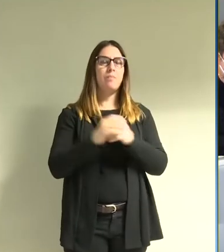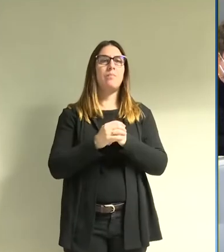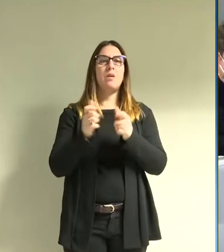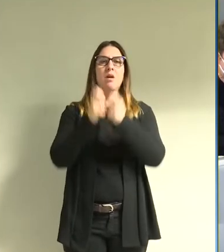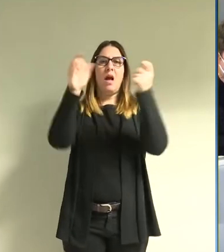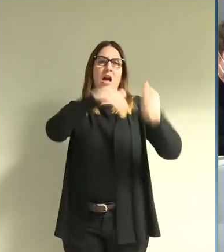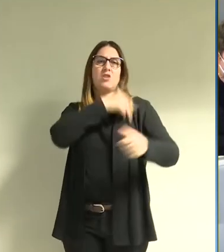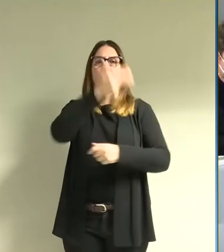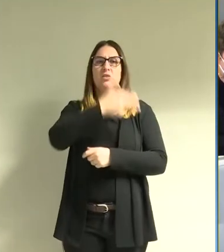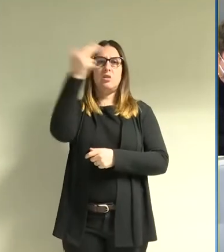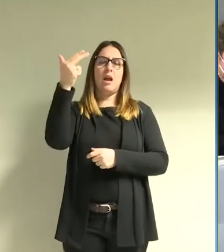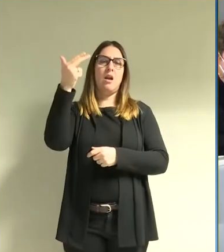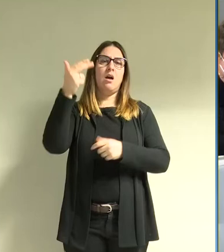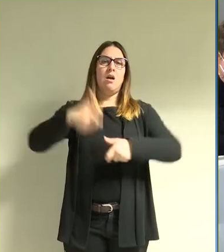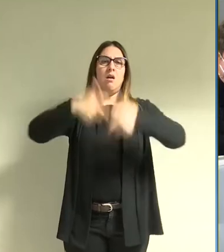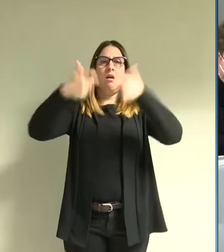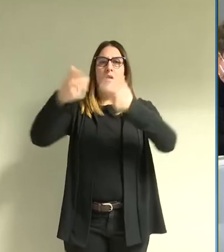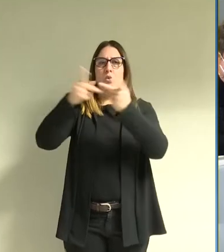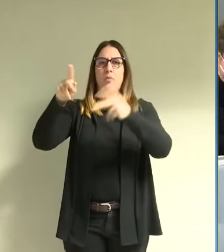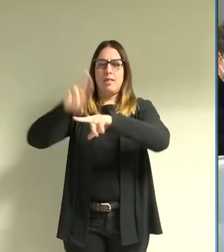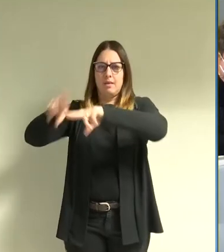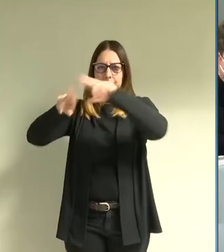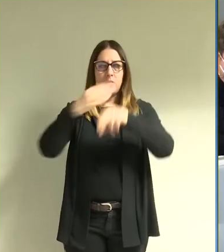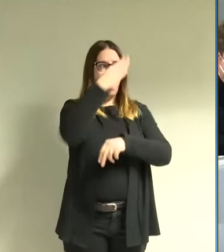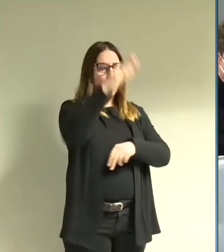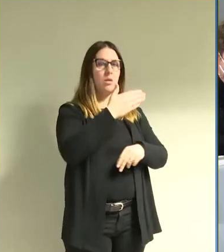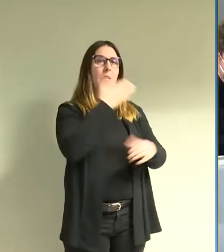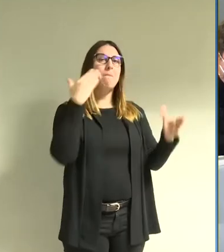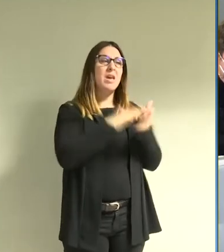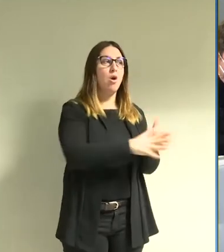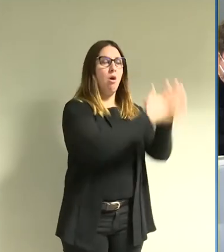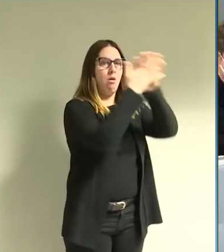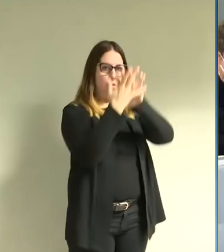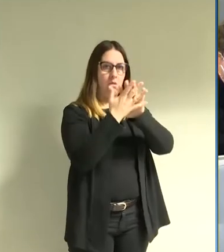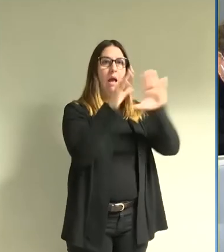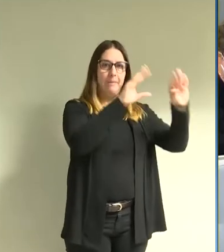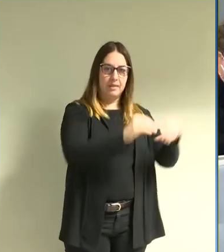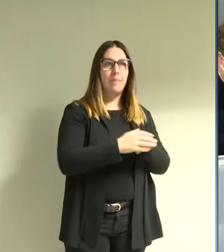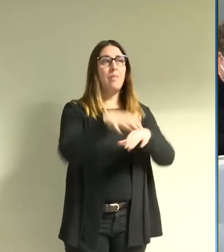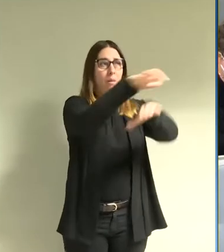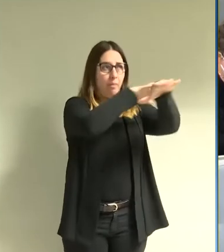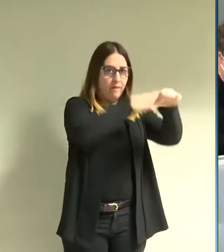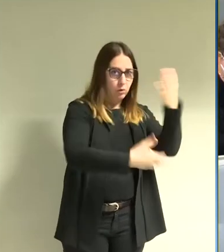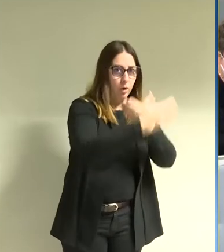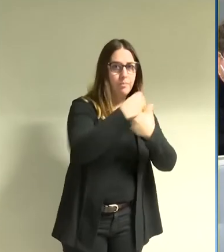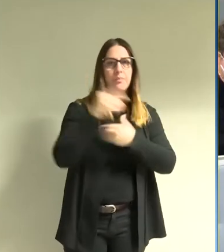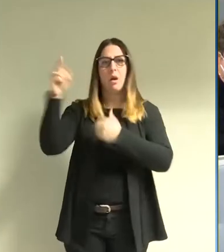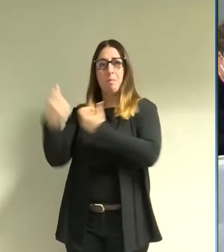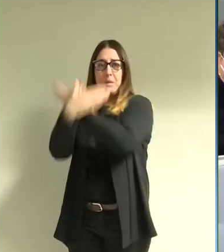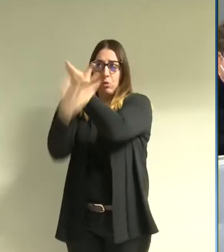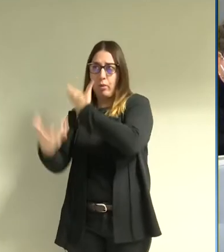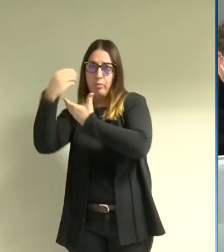urbaine l' agence nationale pour l'amélioration de l'habitat la préfecture la métropole et la ville de